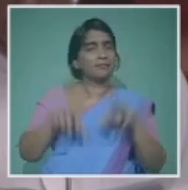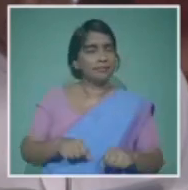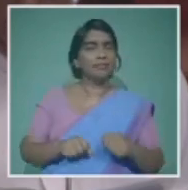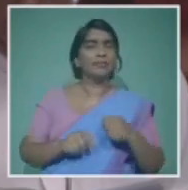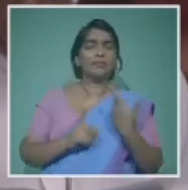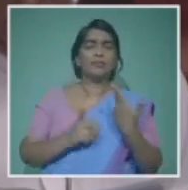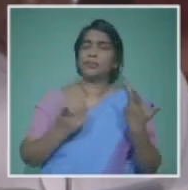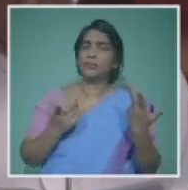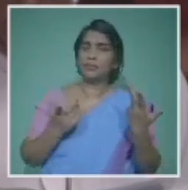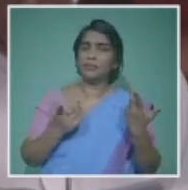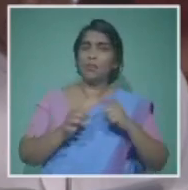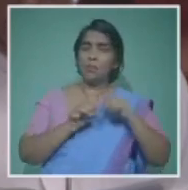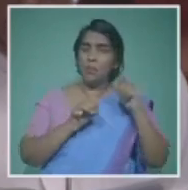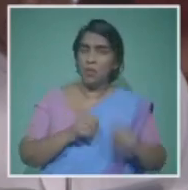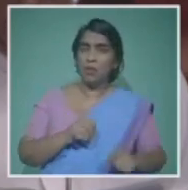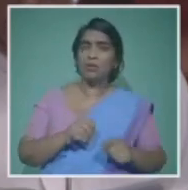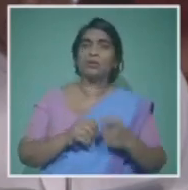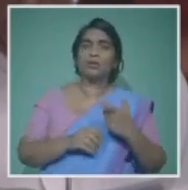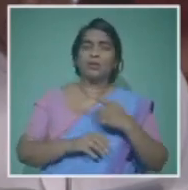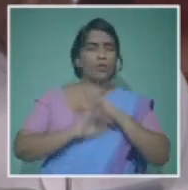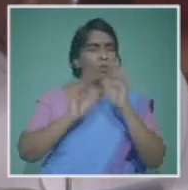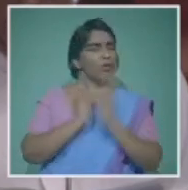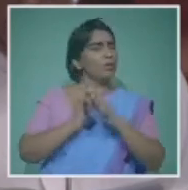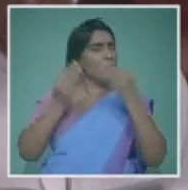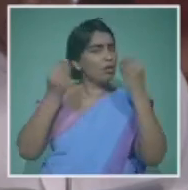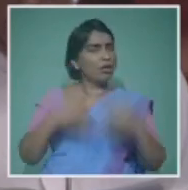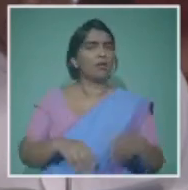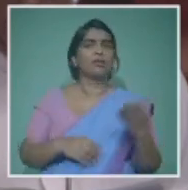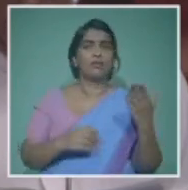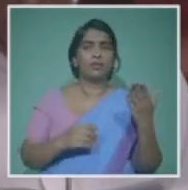sahaja, jadi satu biaya apa ukuah sah artikai.